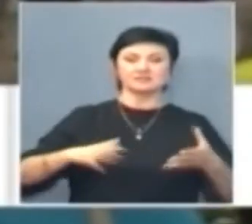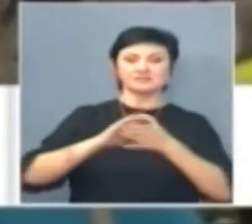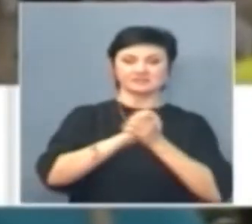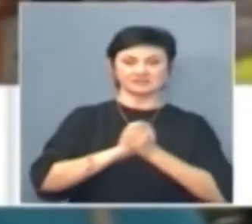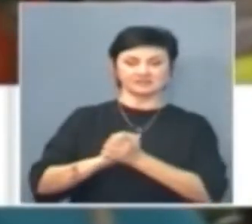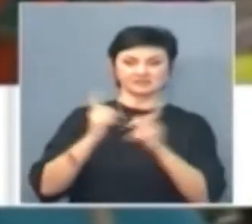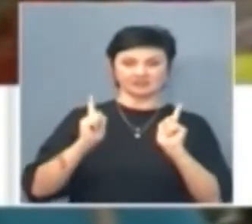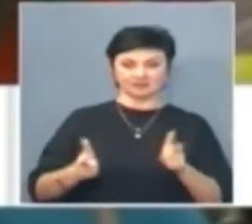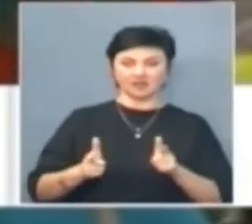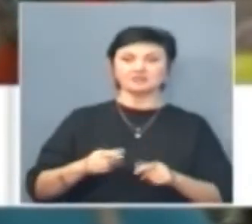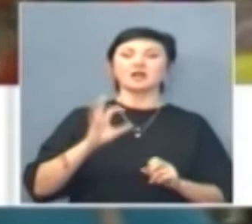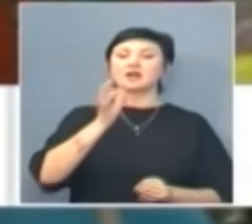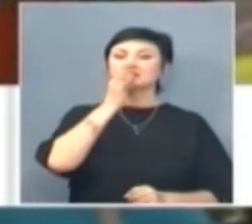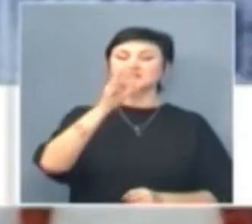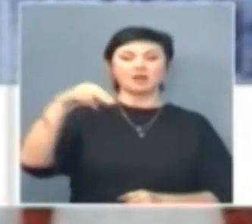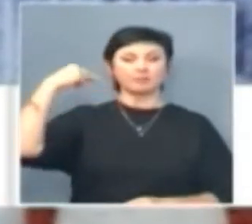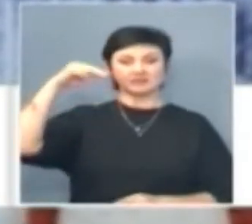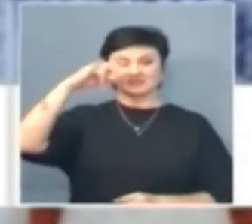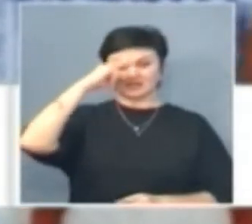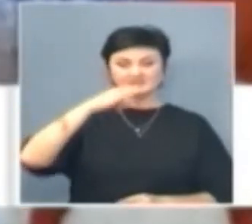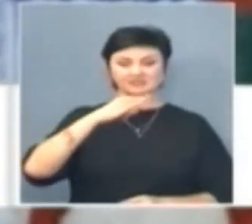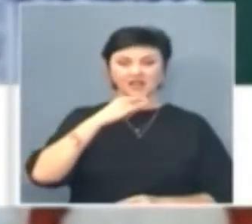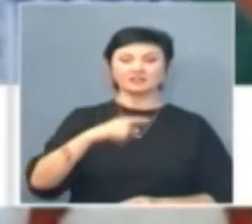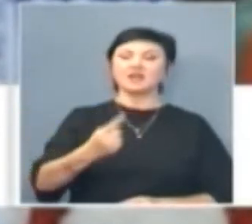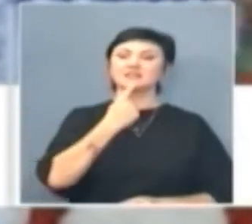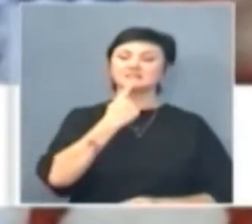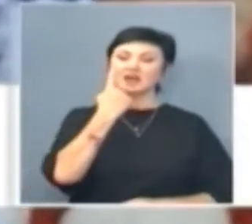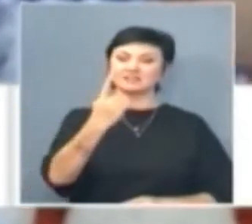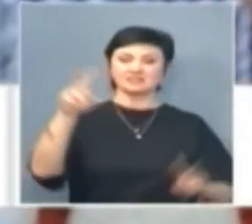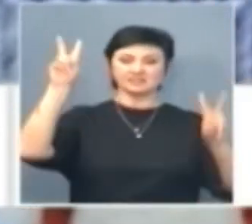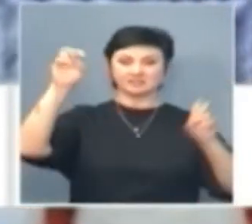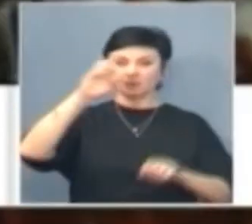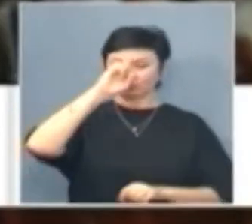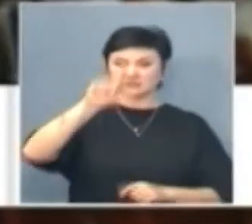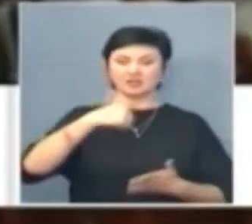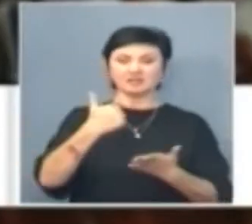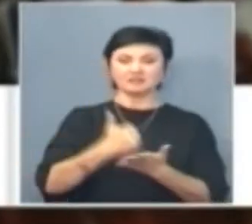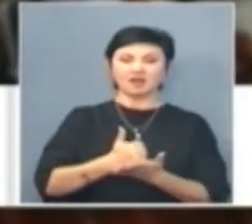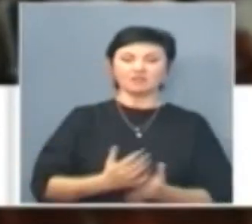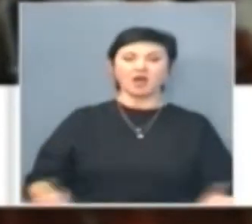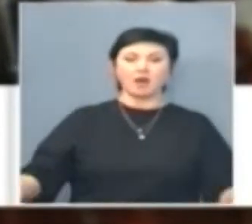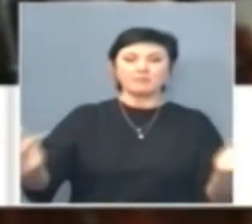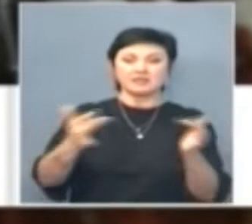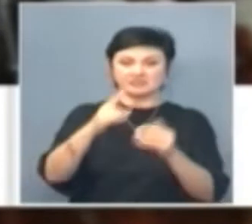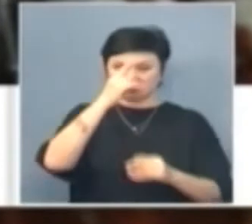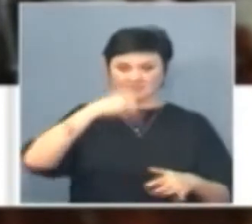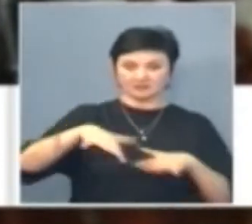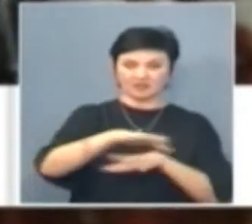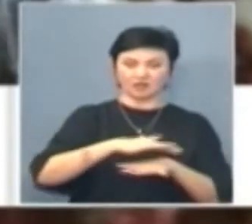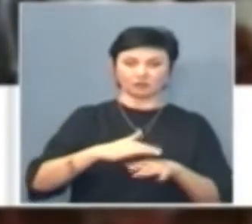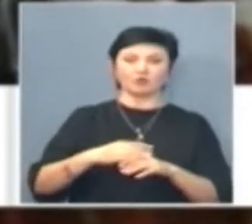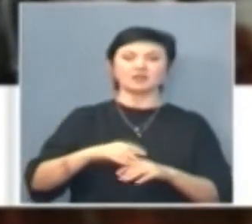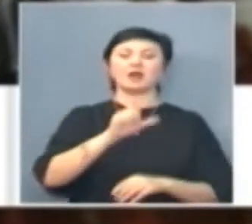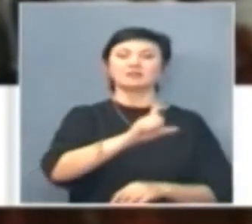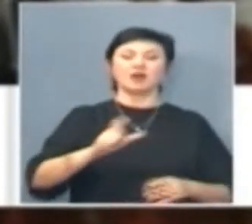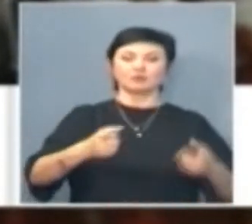Как отметил президент Казахстана Косым-Жомарт Токаев, язык – один из символов государства и важный фактор объединения народа. Ассамблея народа